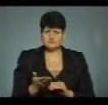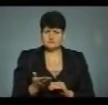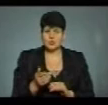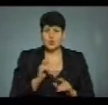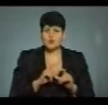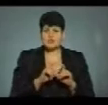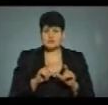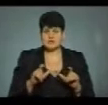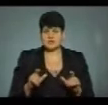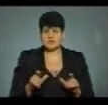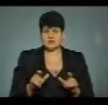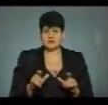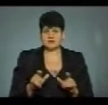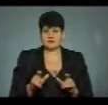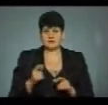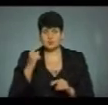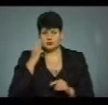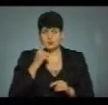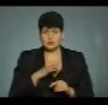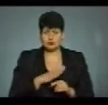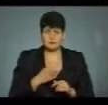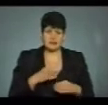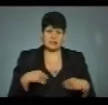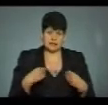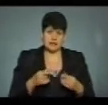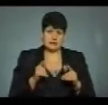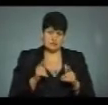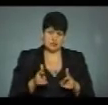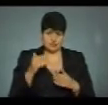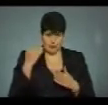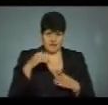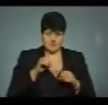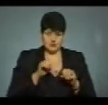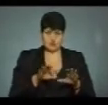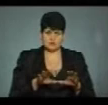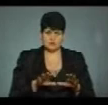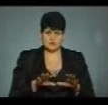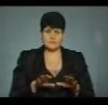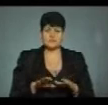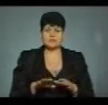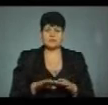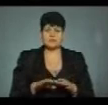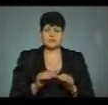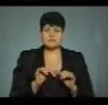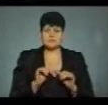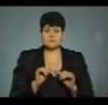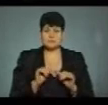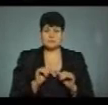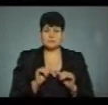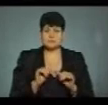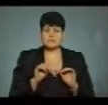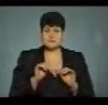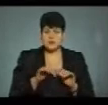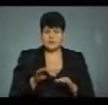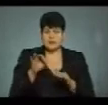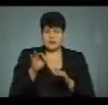позиція не міняється, вона була, яка і лишається. Ми дали згоду на таке відчуження. Справді наголошує представник геокадастру, для того,